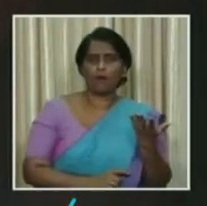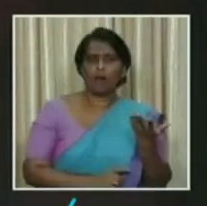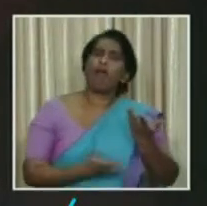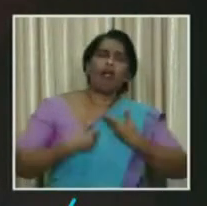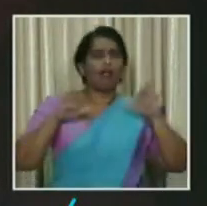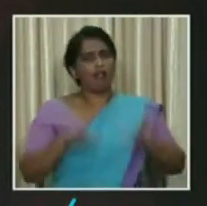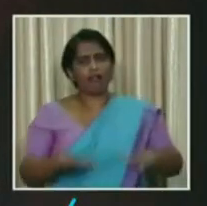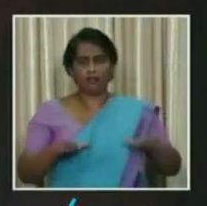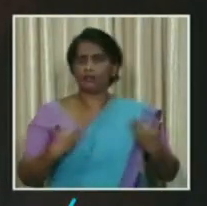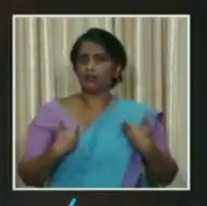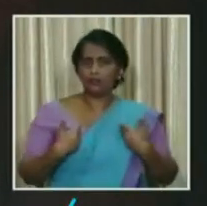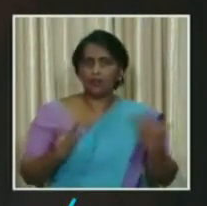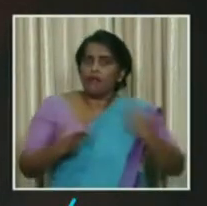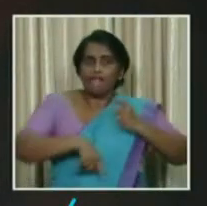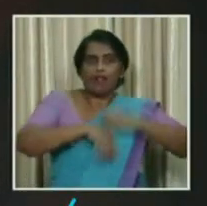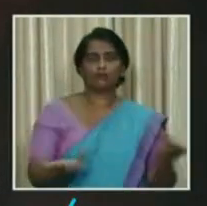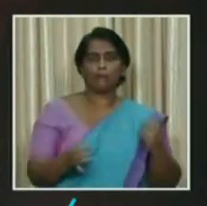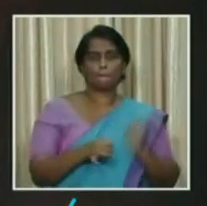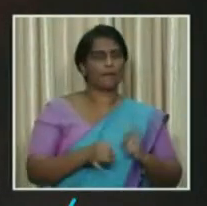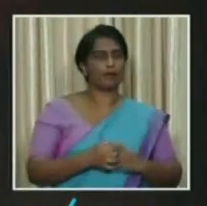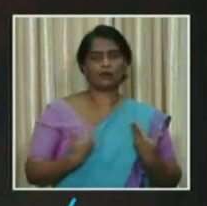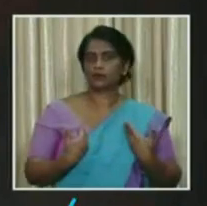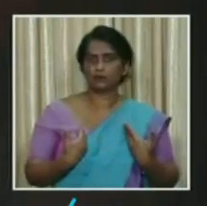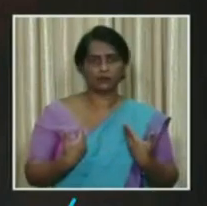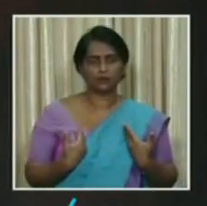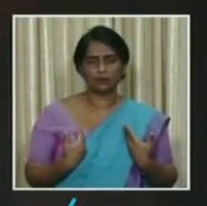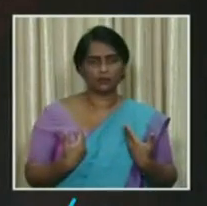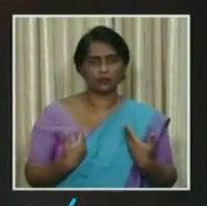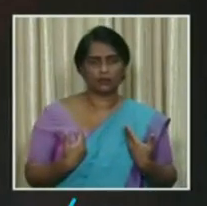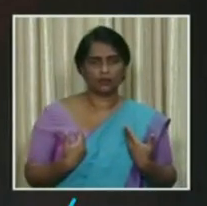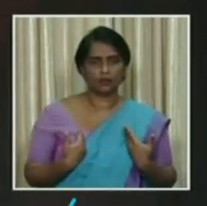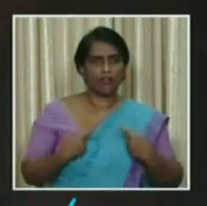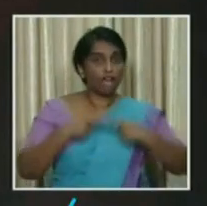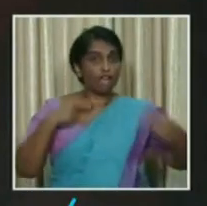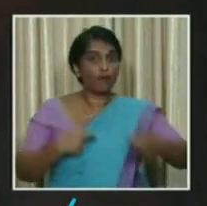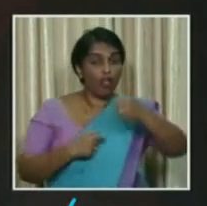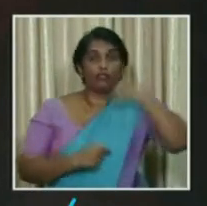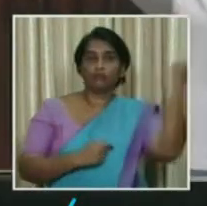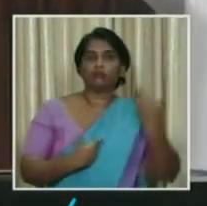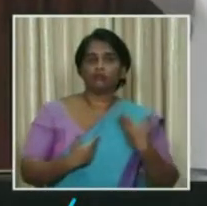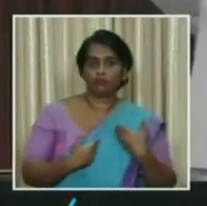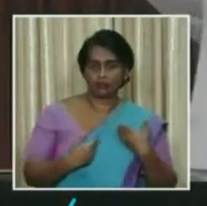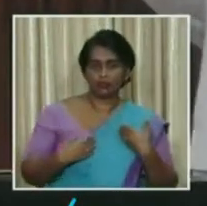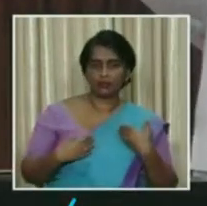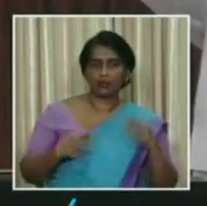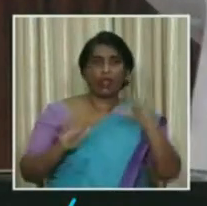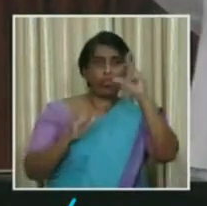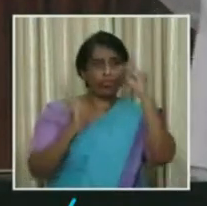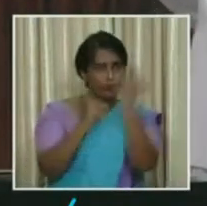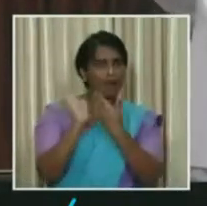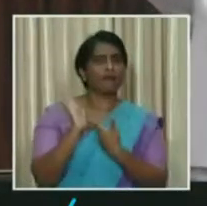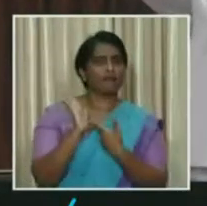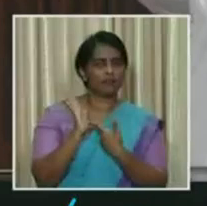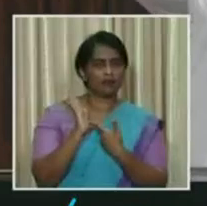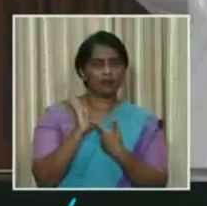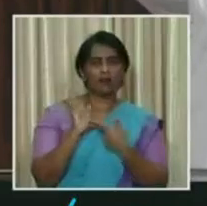අපි හිතියේ. එහෙම නැත්නම් අපි අපේ වෙලාව අඩු කර ගන්නවනේ. අනික නෙමෙයි විපක්ෂයේ ඉන්න හොඳම කතිකයෝ ටික. මේ පත්‍රයේ තියෙනවා. අතම නතර කරනවායි.